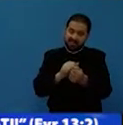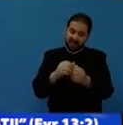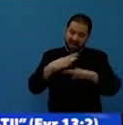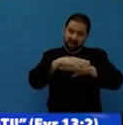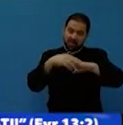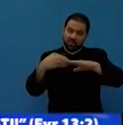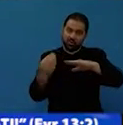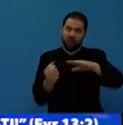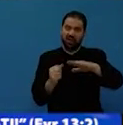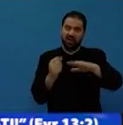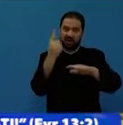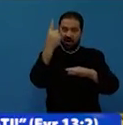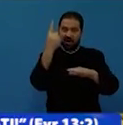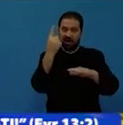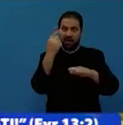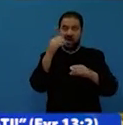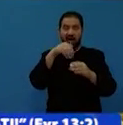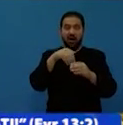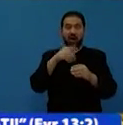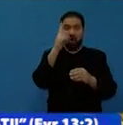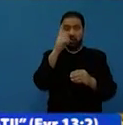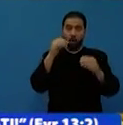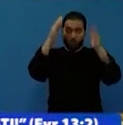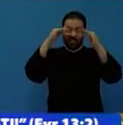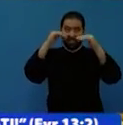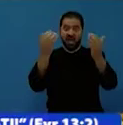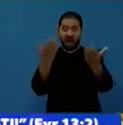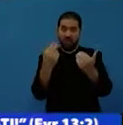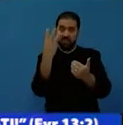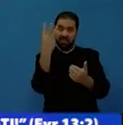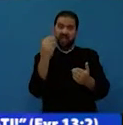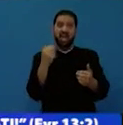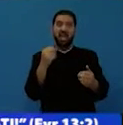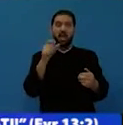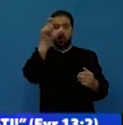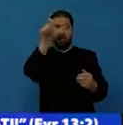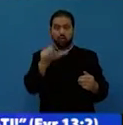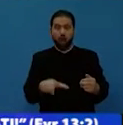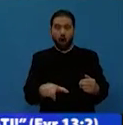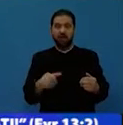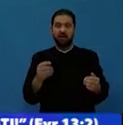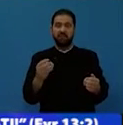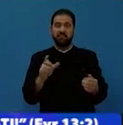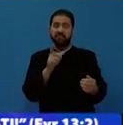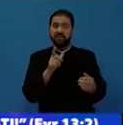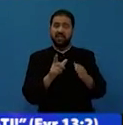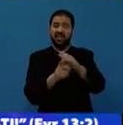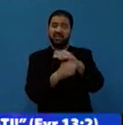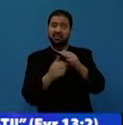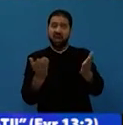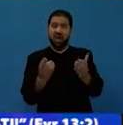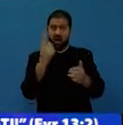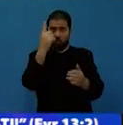Într-o zi a primit trei persoane, dintre care una, după